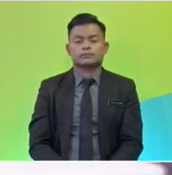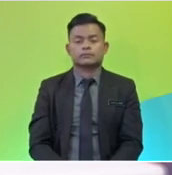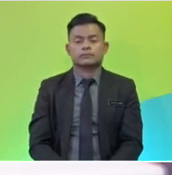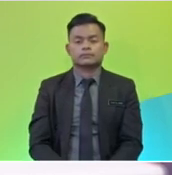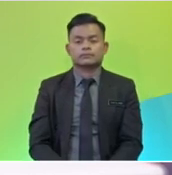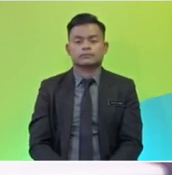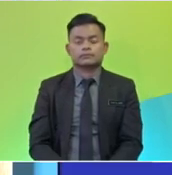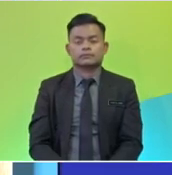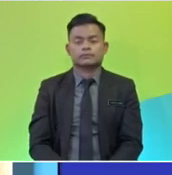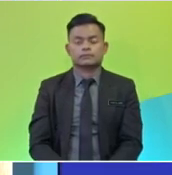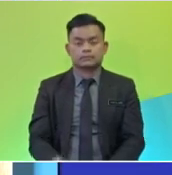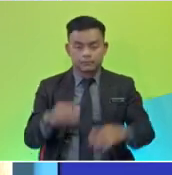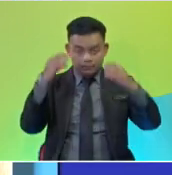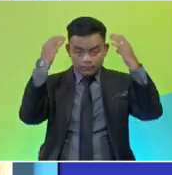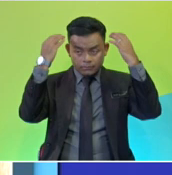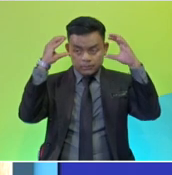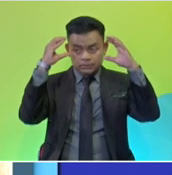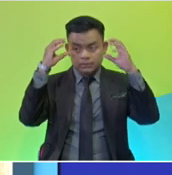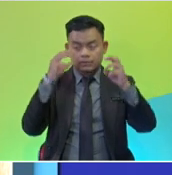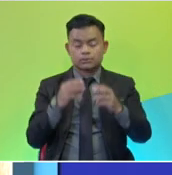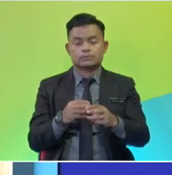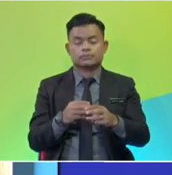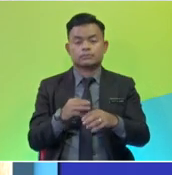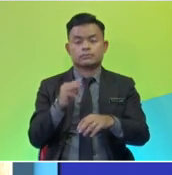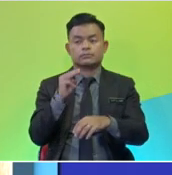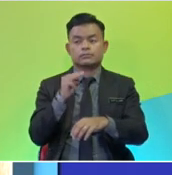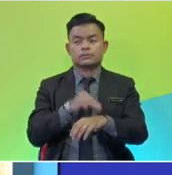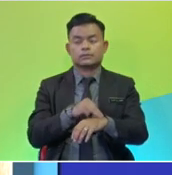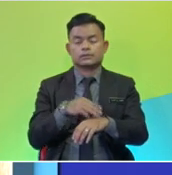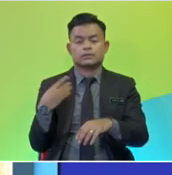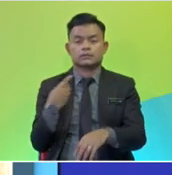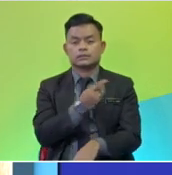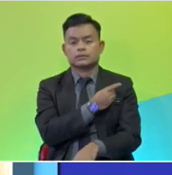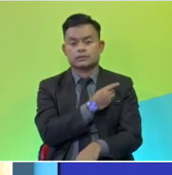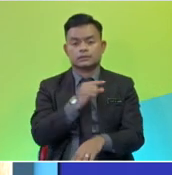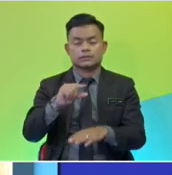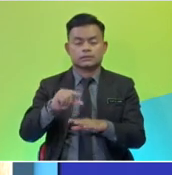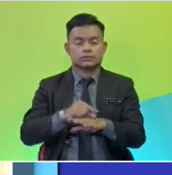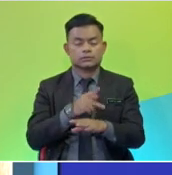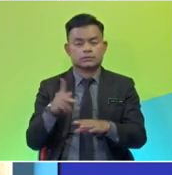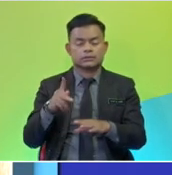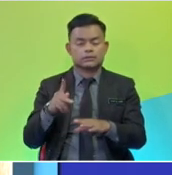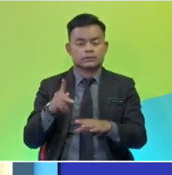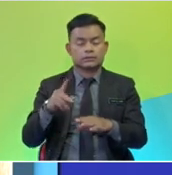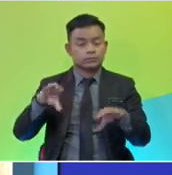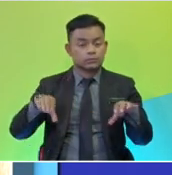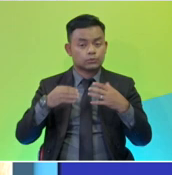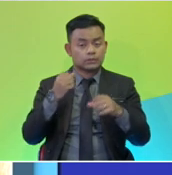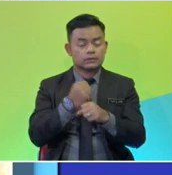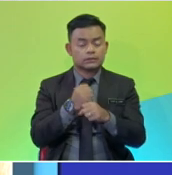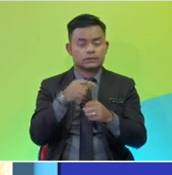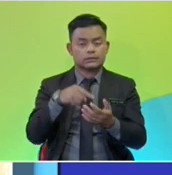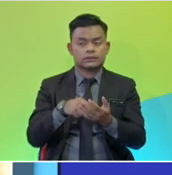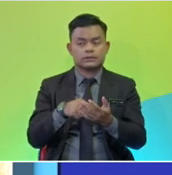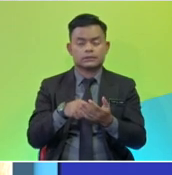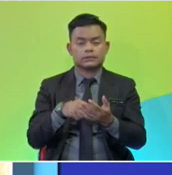okey Cikgu waktu kita menggunakan waktu kita Tengah lakukan kerja seni ni Cikgu kan saya pasti kita pun kena pereker juga